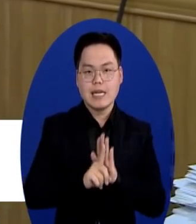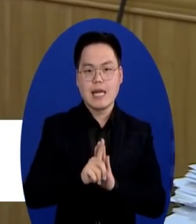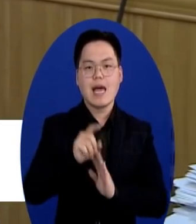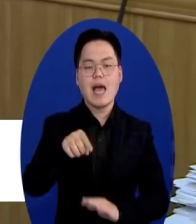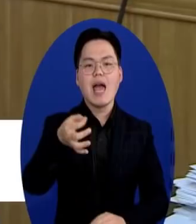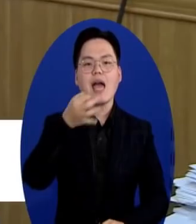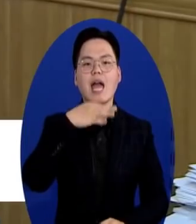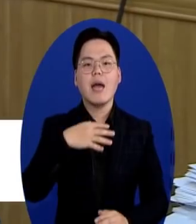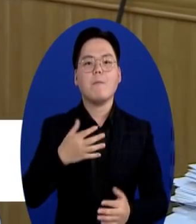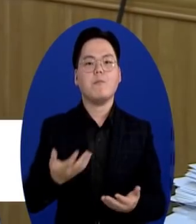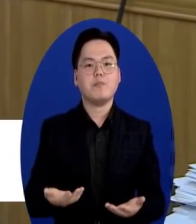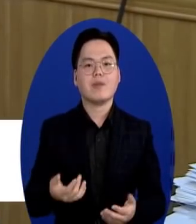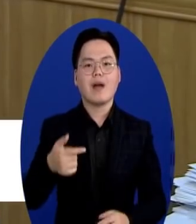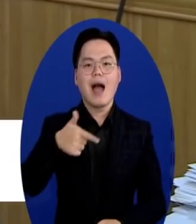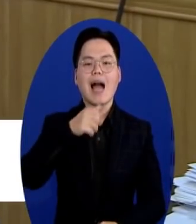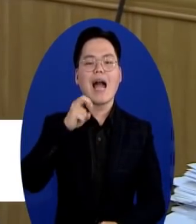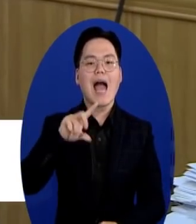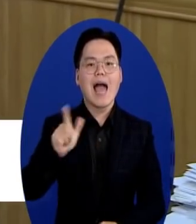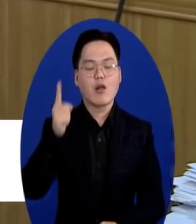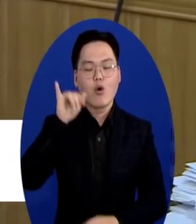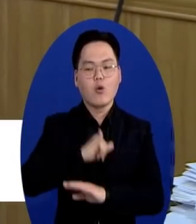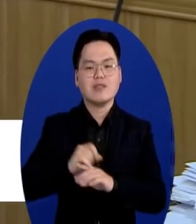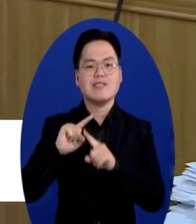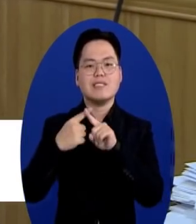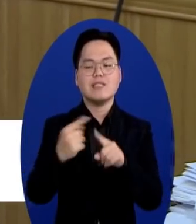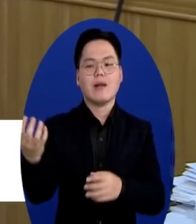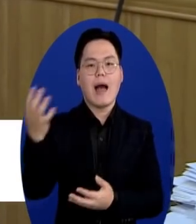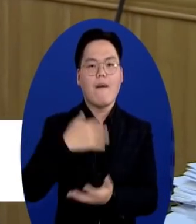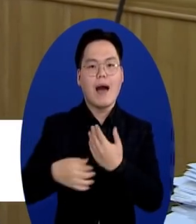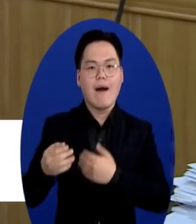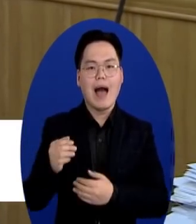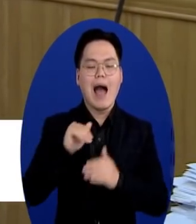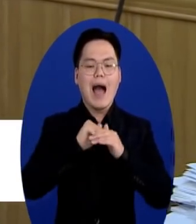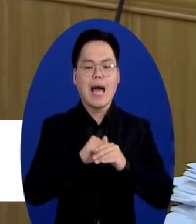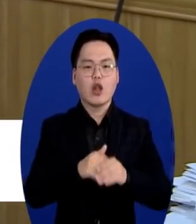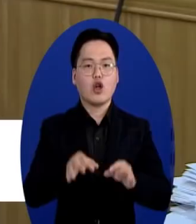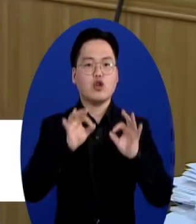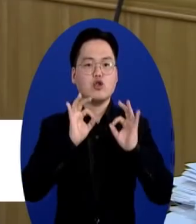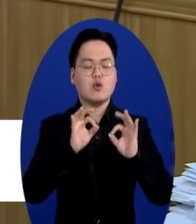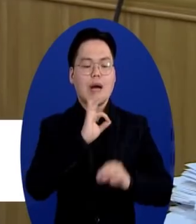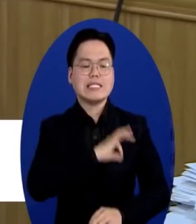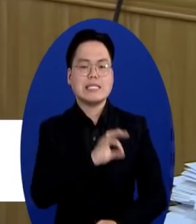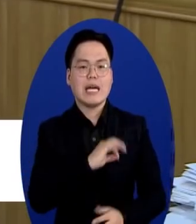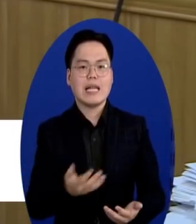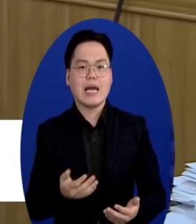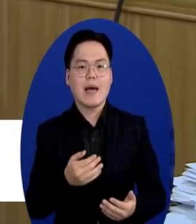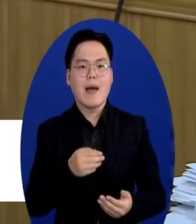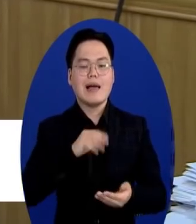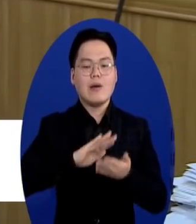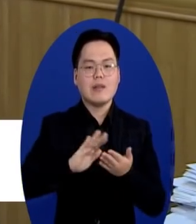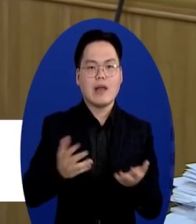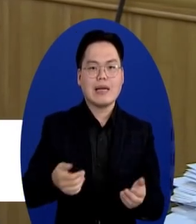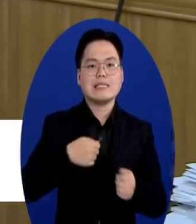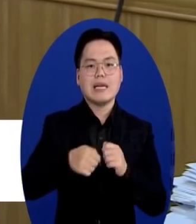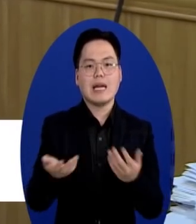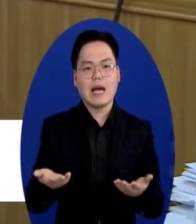эм одоо Монгол усын гайлаар орж ирэх, эргээгээд одоо хадгалах хамгаалалт нь байх, зүү зохистой хэрэглээг хангах, иргэдэд энэ нь одоо